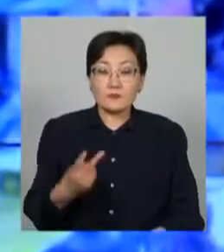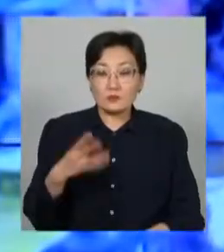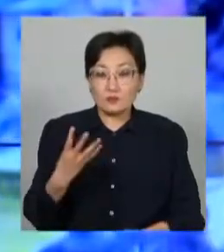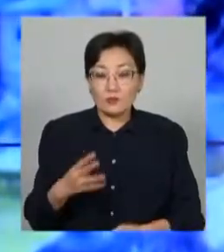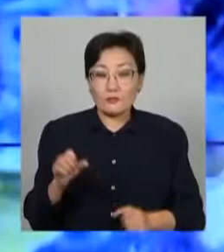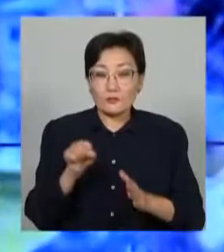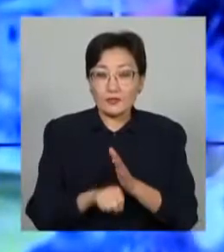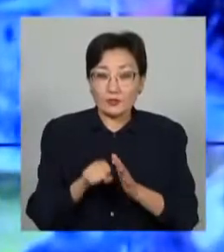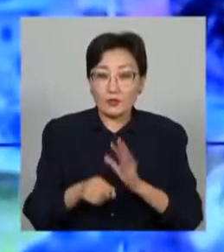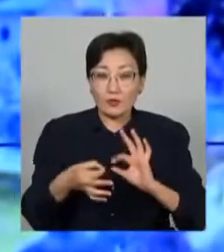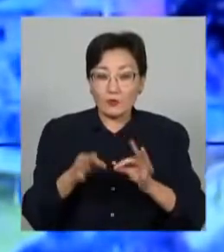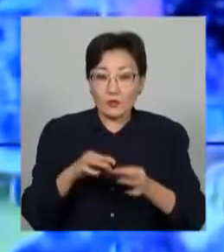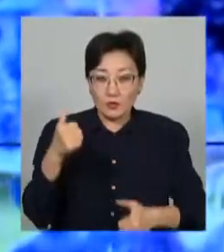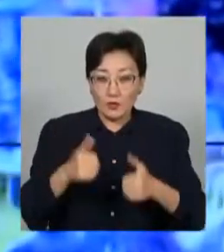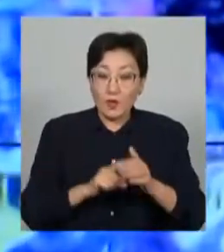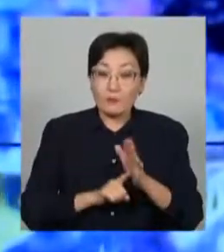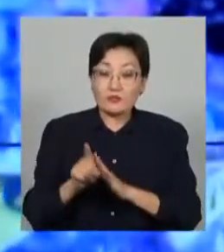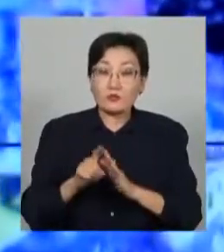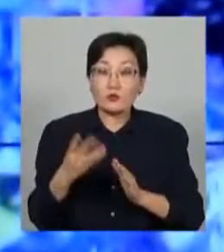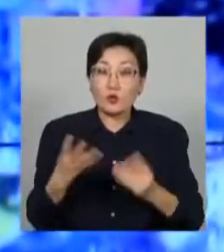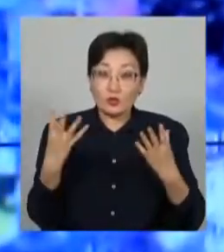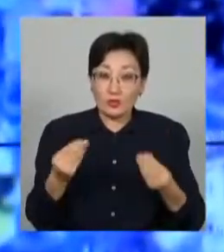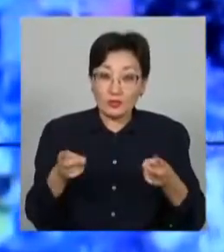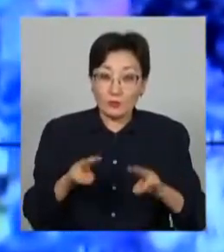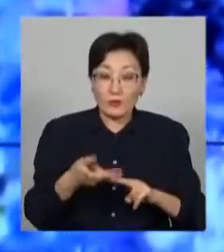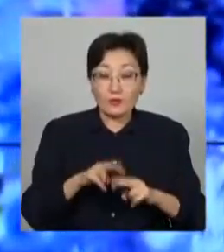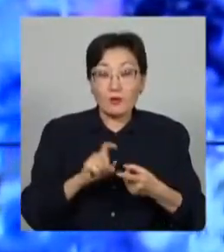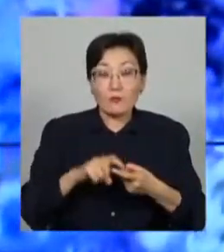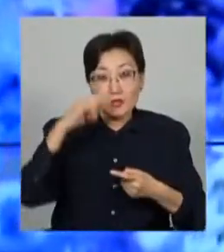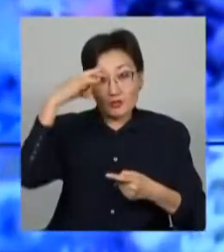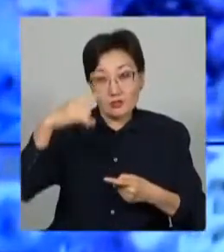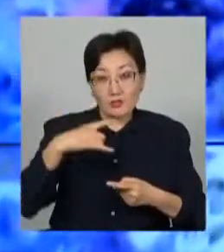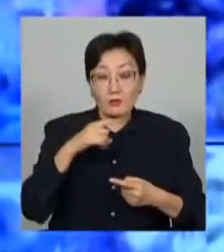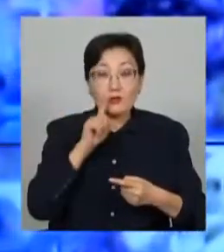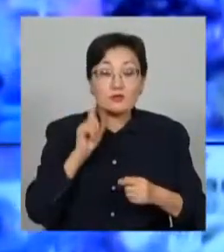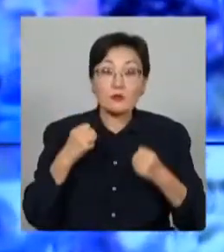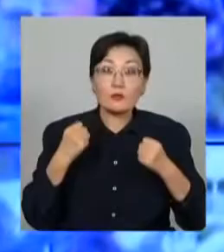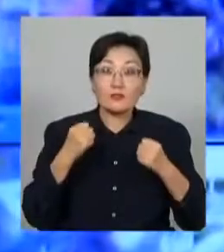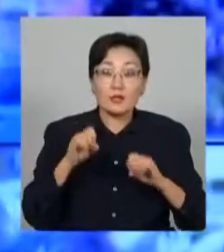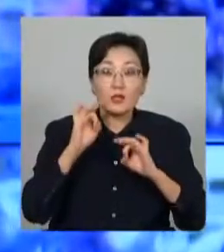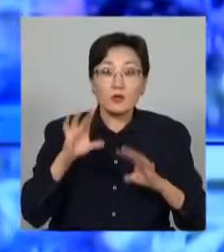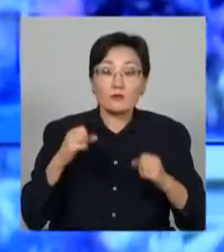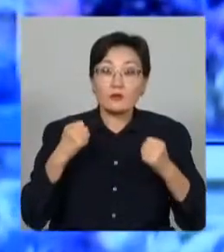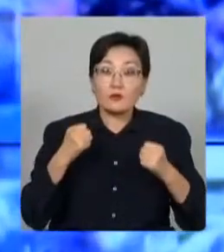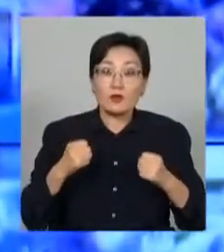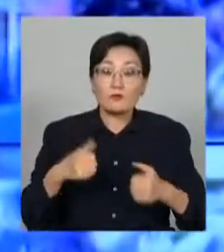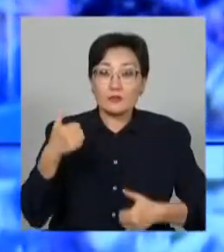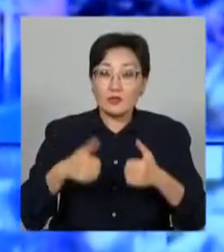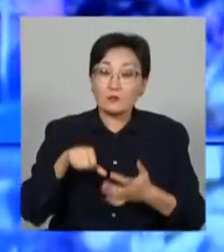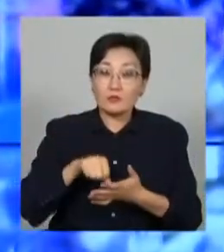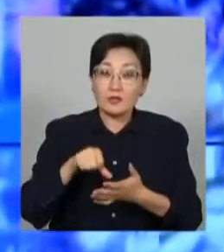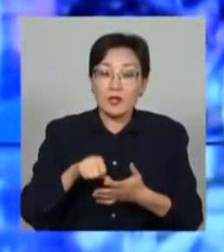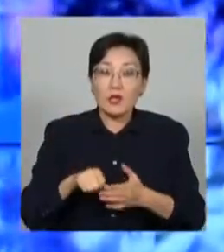Жерма 24-ші қысқа олимпиада ойындарының басталуына 4 күн қалды. Осы орайда еліміздің жас спортшылары мен танымал атлеттер жаһандық додаға